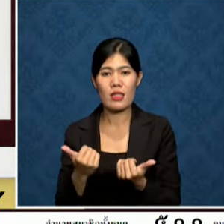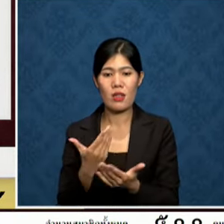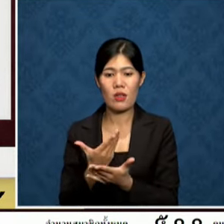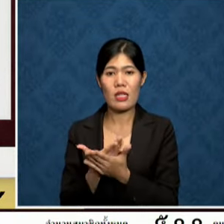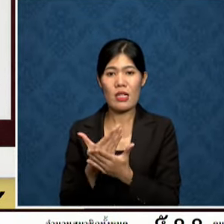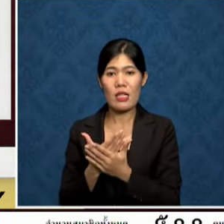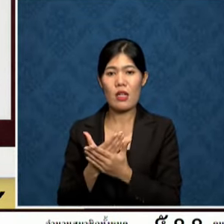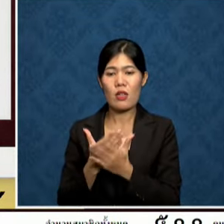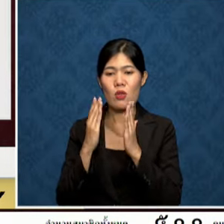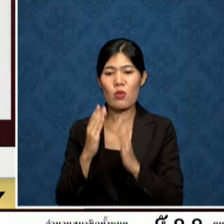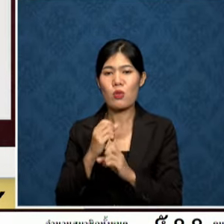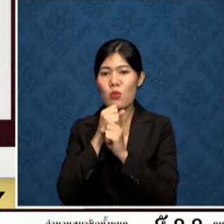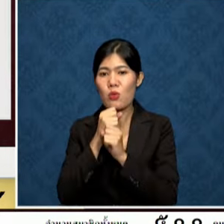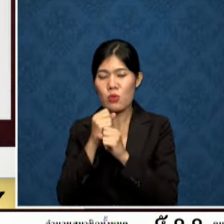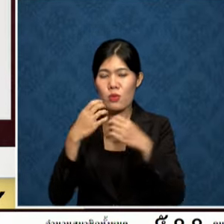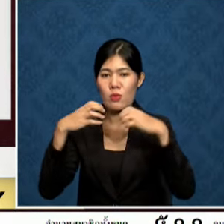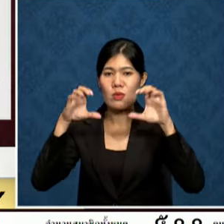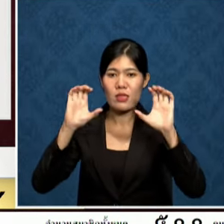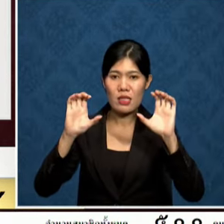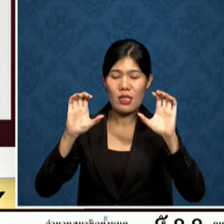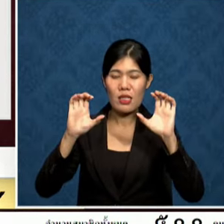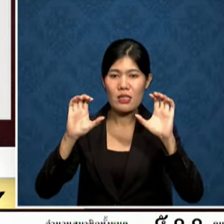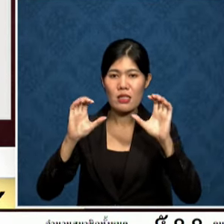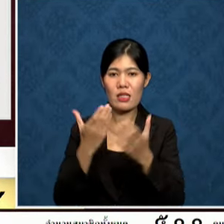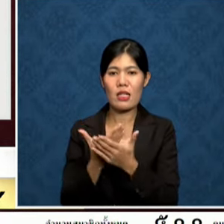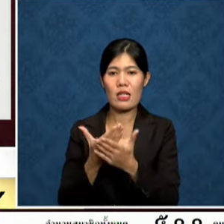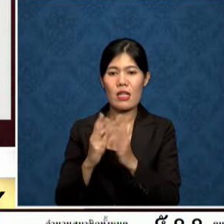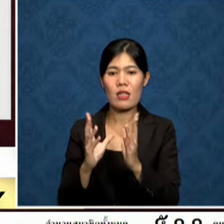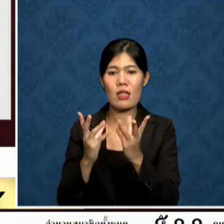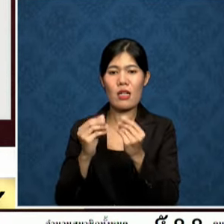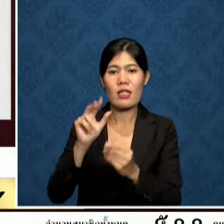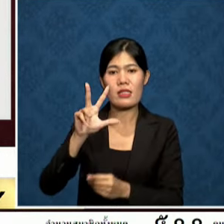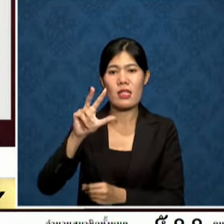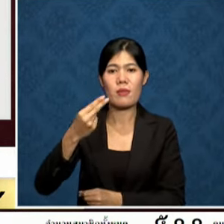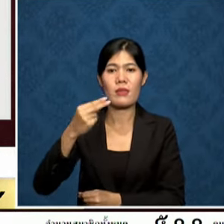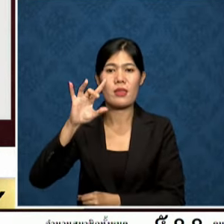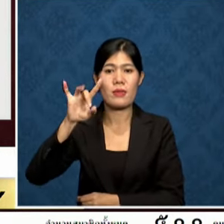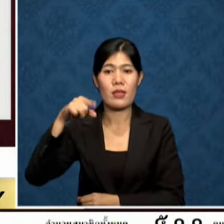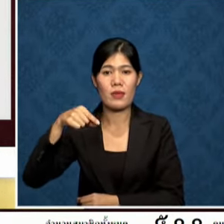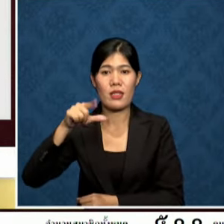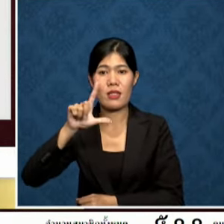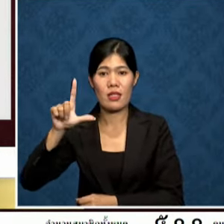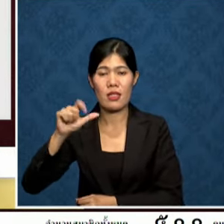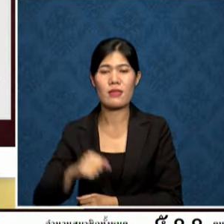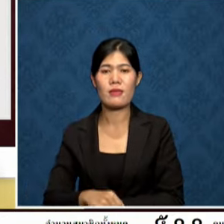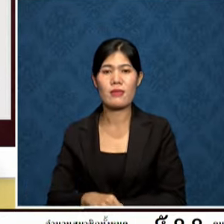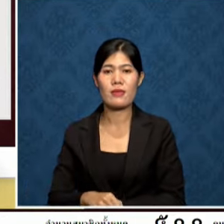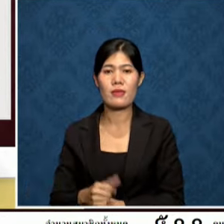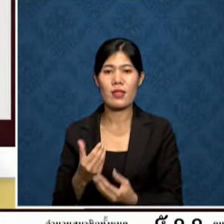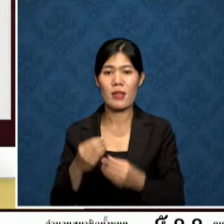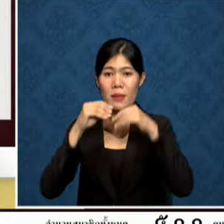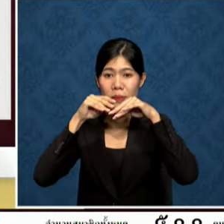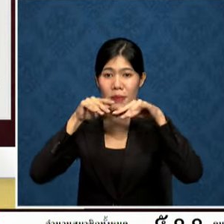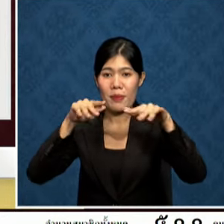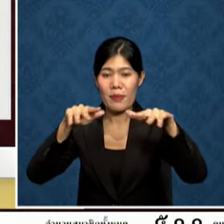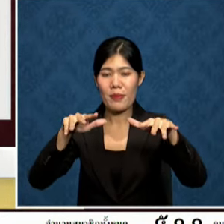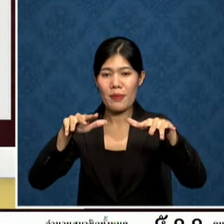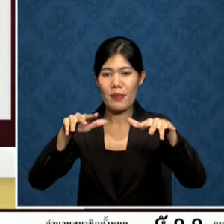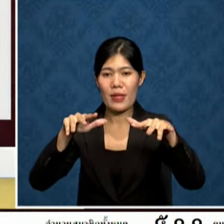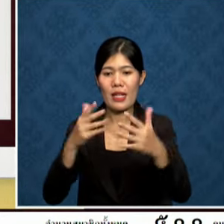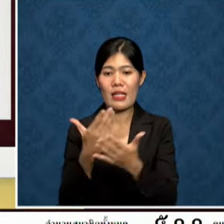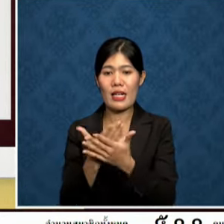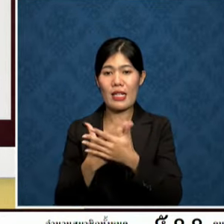ที่ขาดไปประมาณ 38,000ล้านบาทนะคะทั้งๆที่เพิ่งประกาศขึ้นเงินบำนาญข้าราชการนะคะ